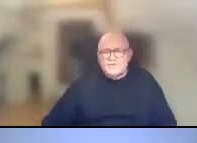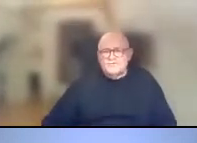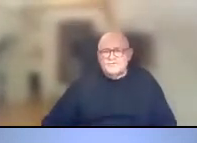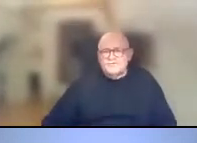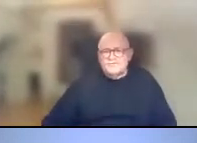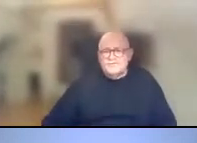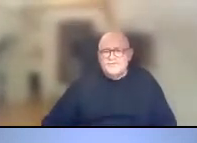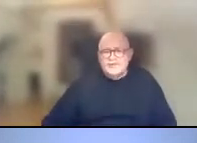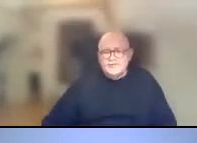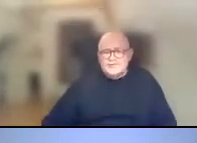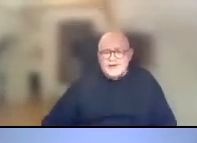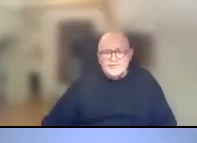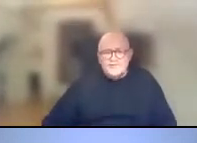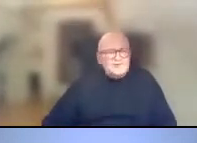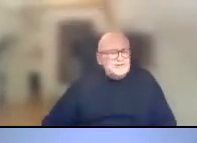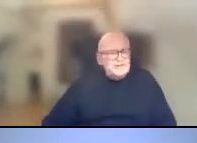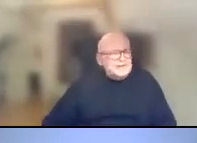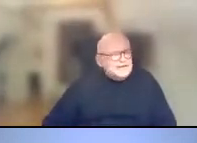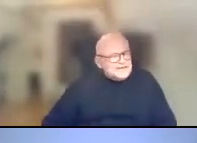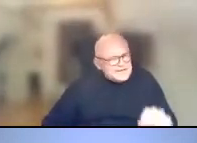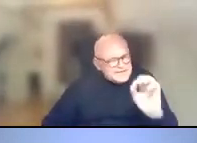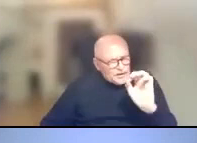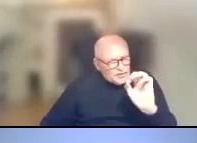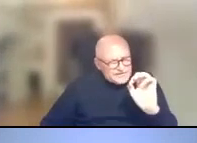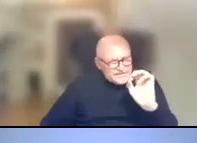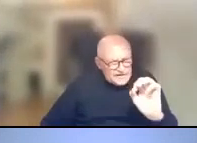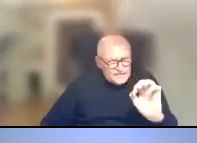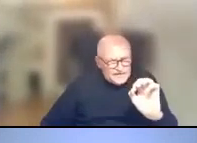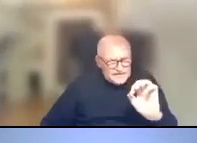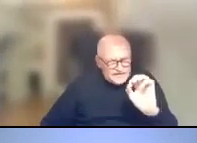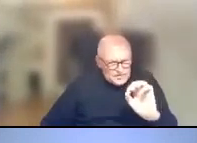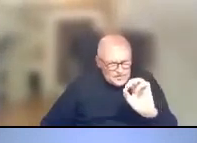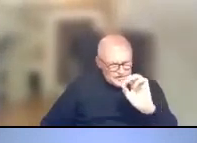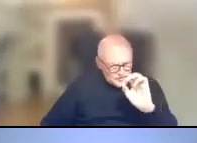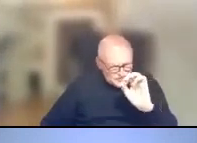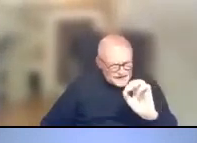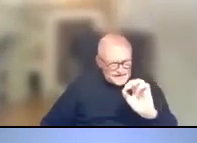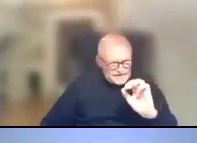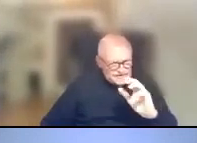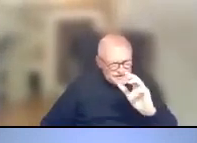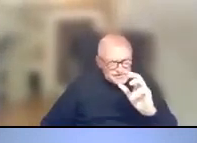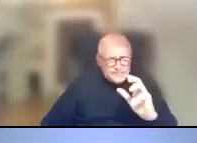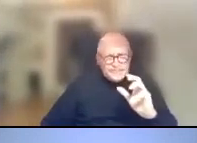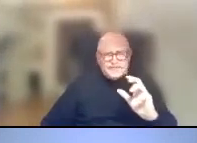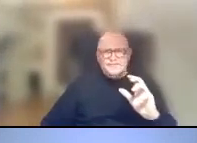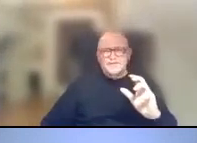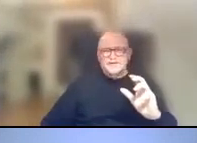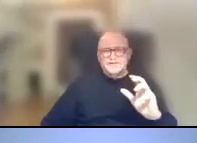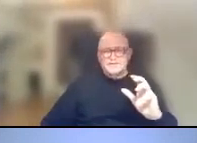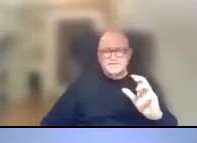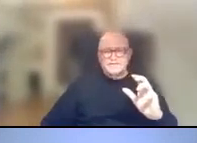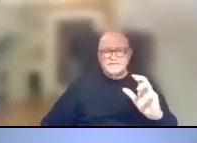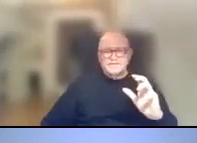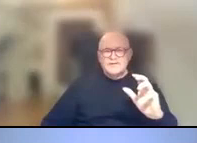Und wir können uns auch nicht vorstellen, dass es ausgerechnet Helfer sein sollen, die zu Tätern, die solche Verbrechen